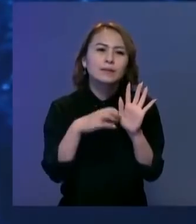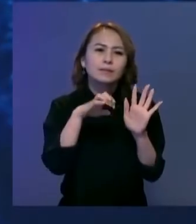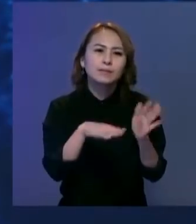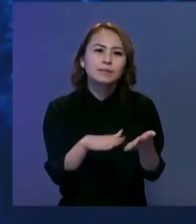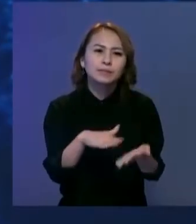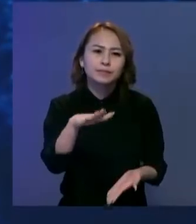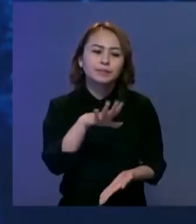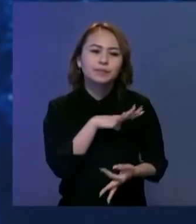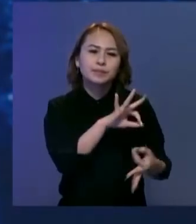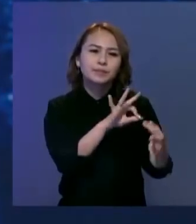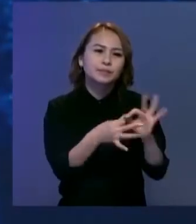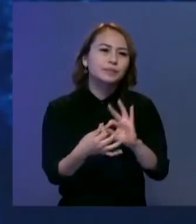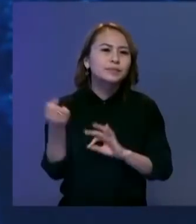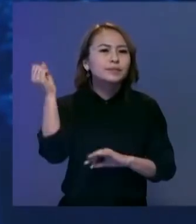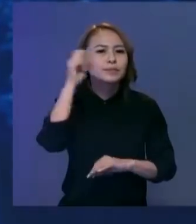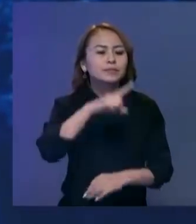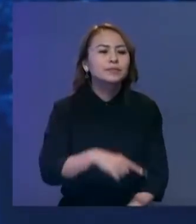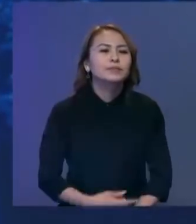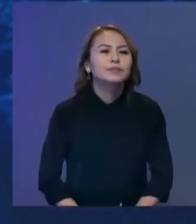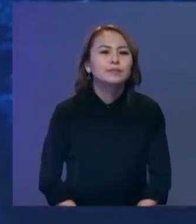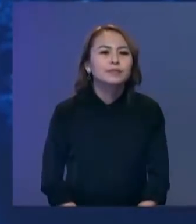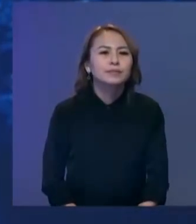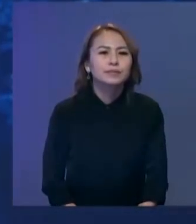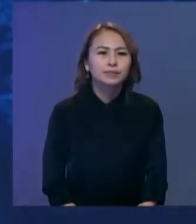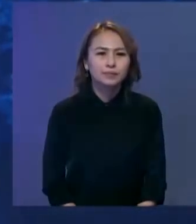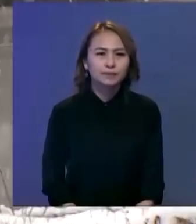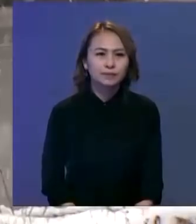-8 сантиметрге дейін жетті. Толғырақ тілші материалынды.